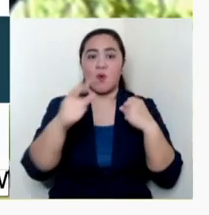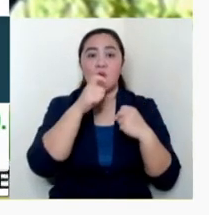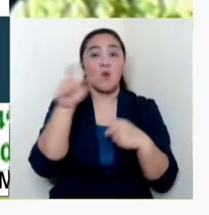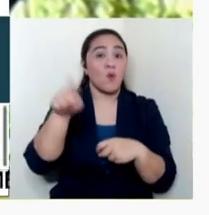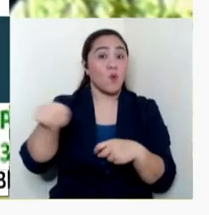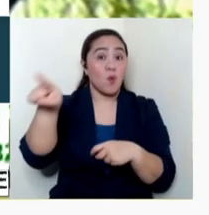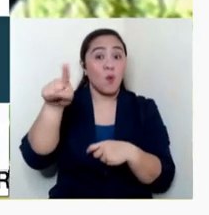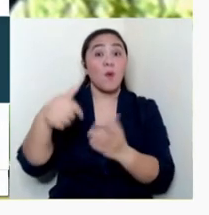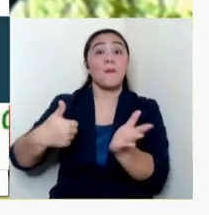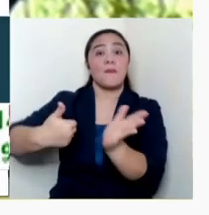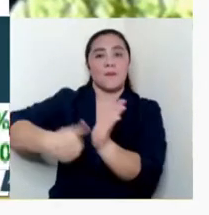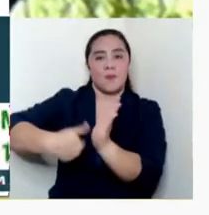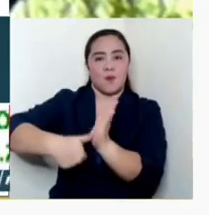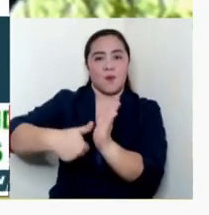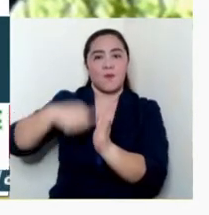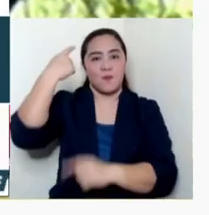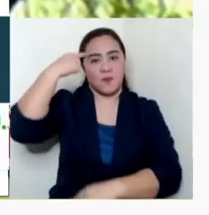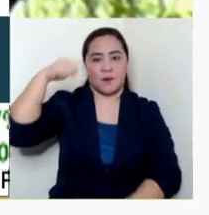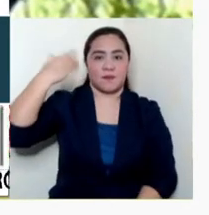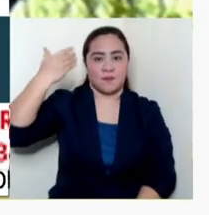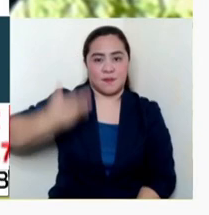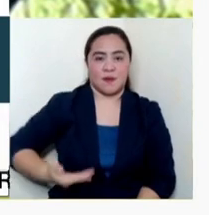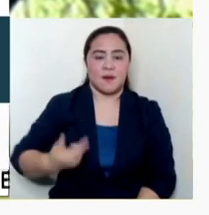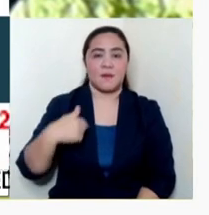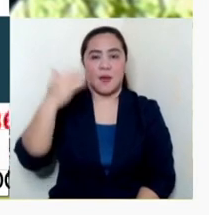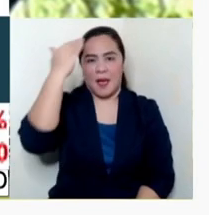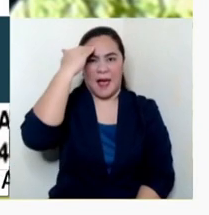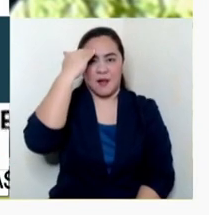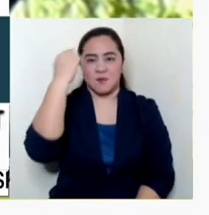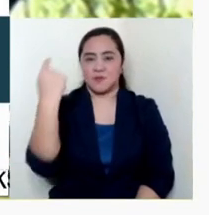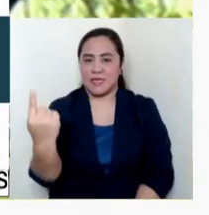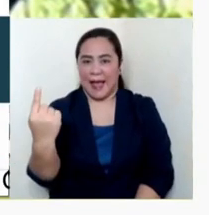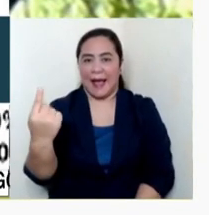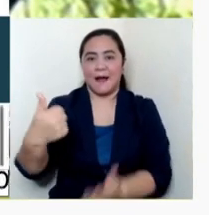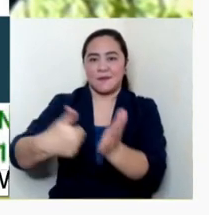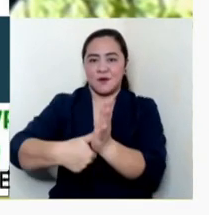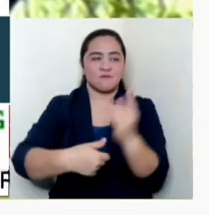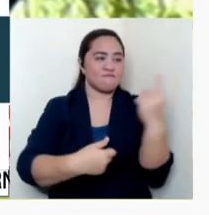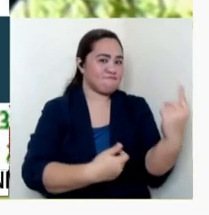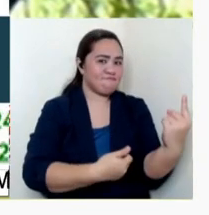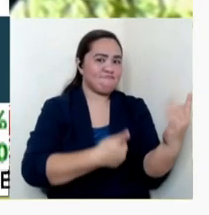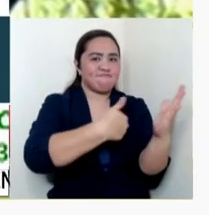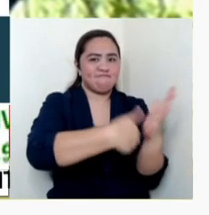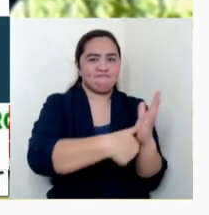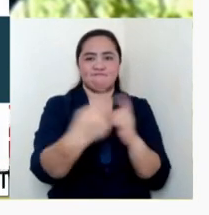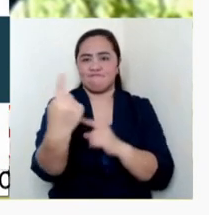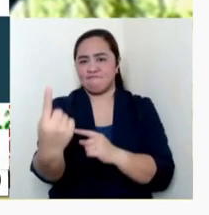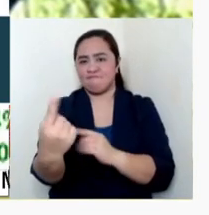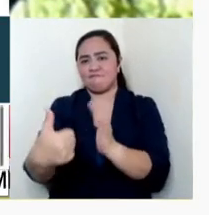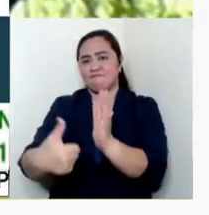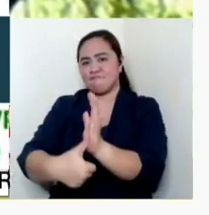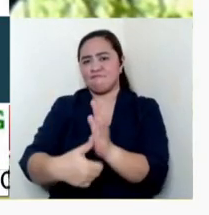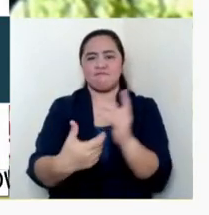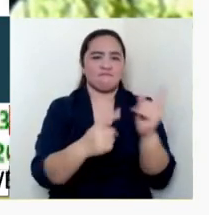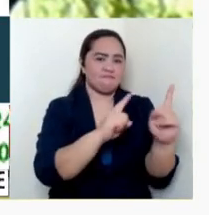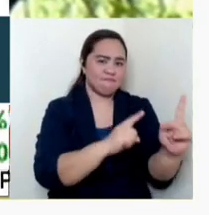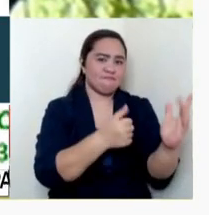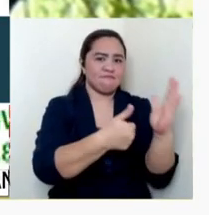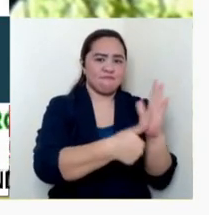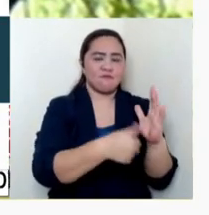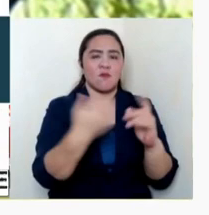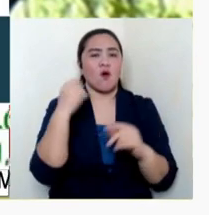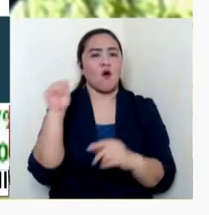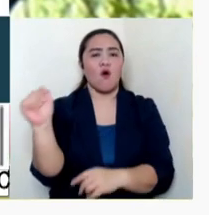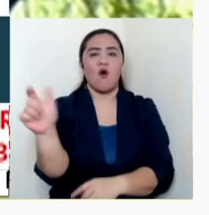akin. Tigi-tigi sa lahat ng boto. Ikaw isang boto, ako isang boto, si Vice President Robredo isang boto, Senator Pacquiao isang